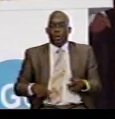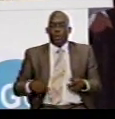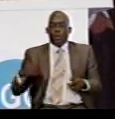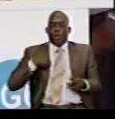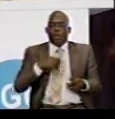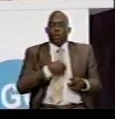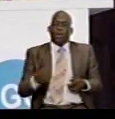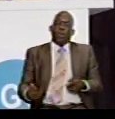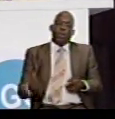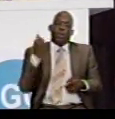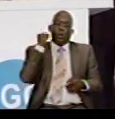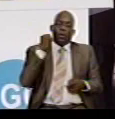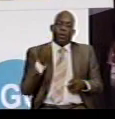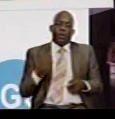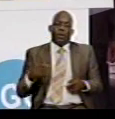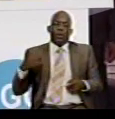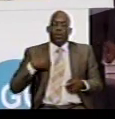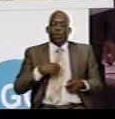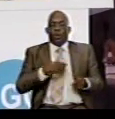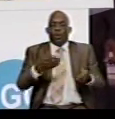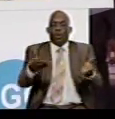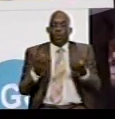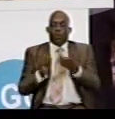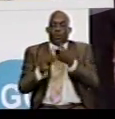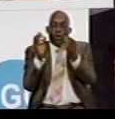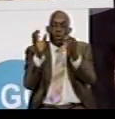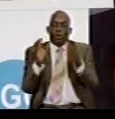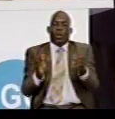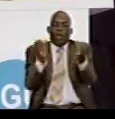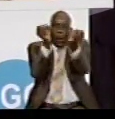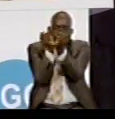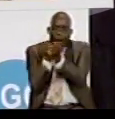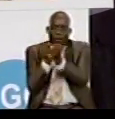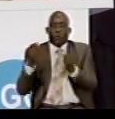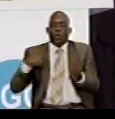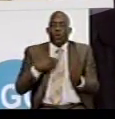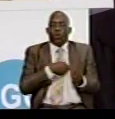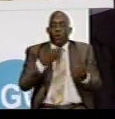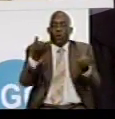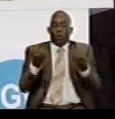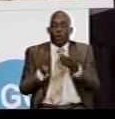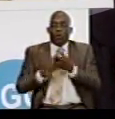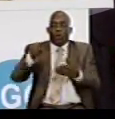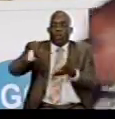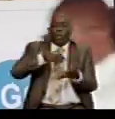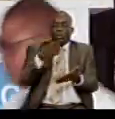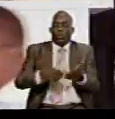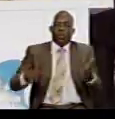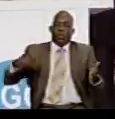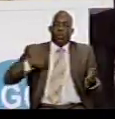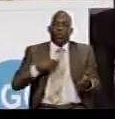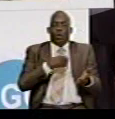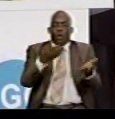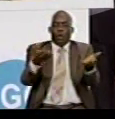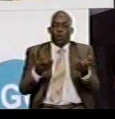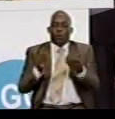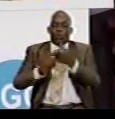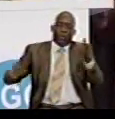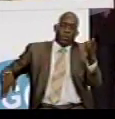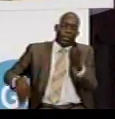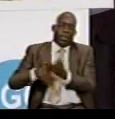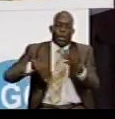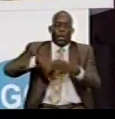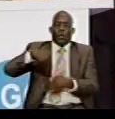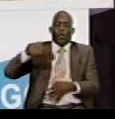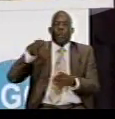voulons résister. We want to bind. Nous voulons lier. We want to cancel. Nous voulons briser. We want to cast out. Nous voulons chasser. Every distraction. Toute